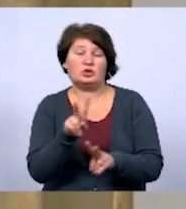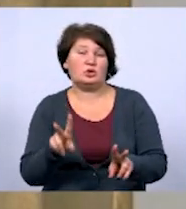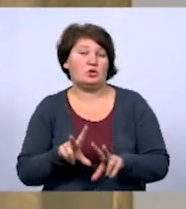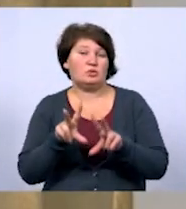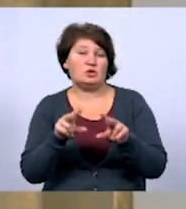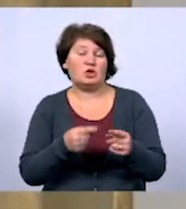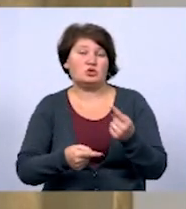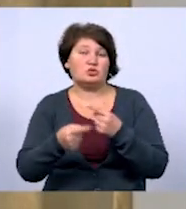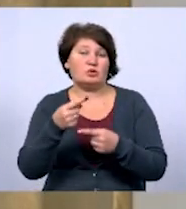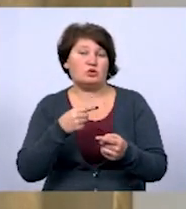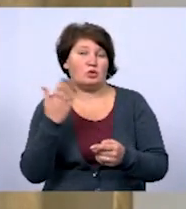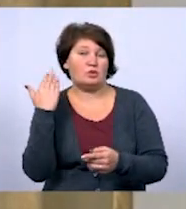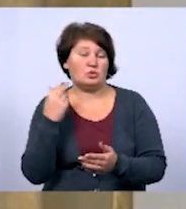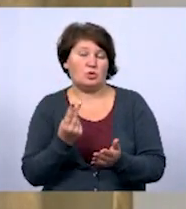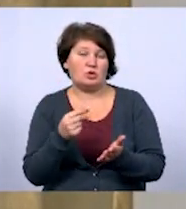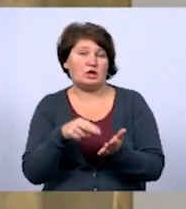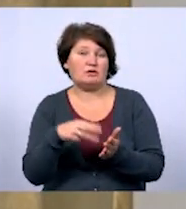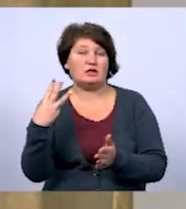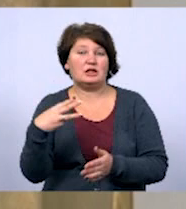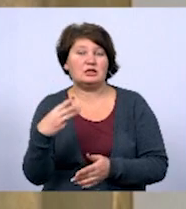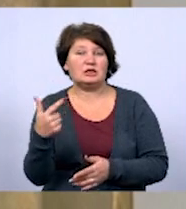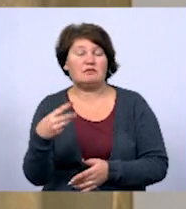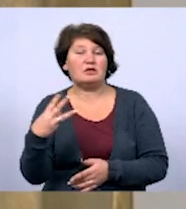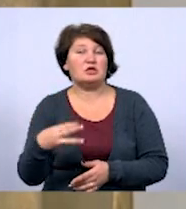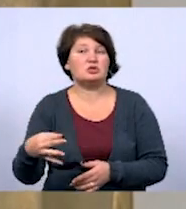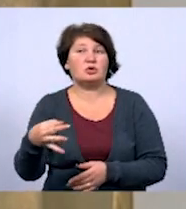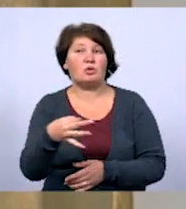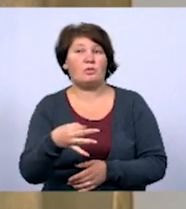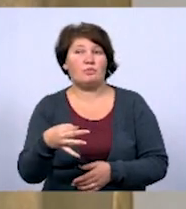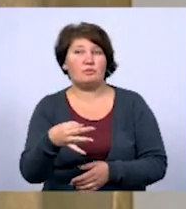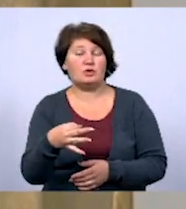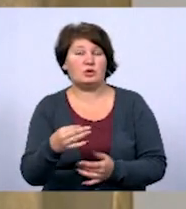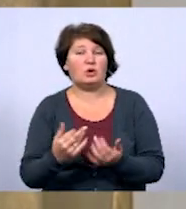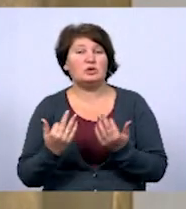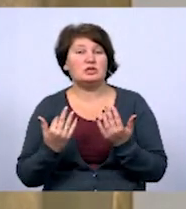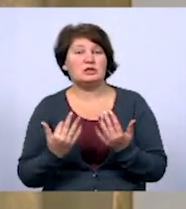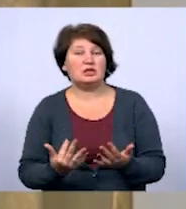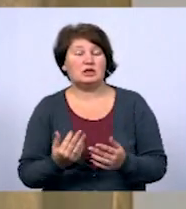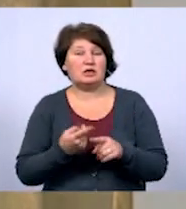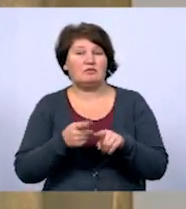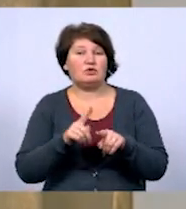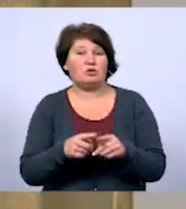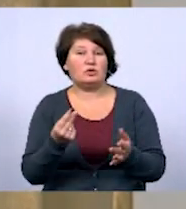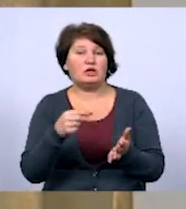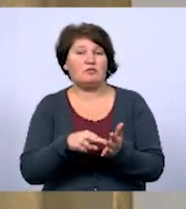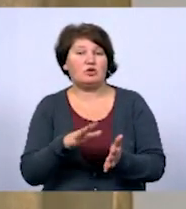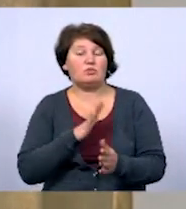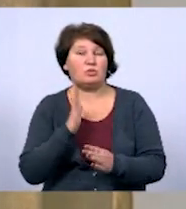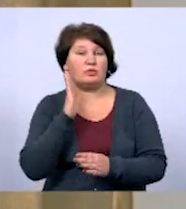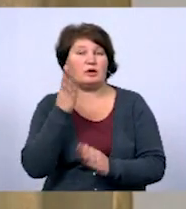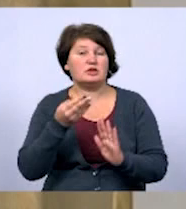до минулого тарифу 30 гривень 30 копійок для населення, оскільки в тому тарифі не було передбачені